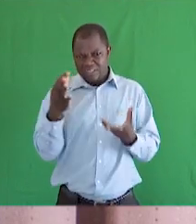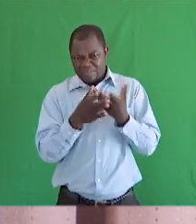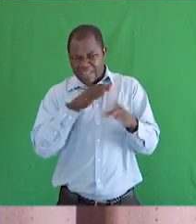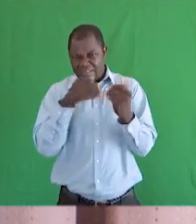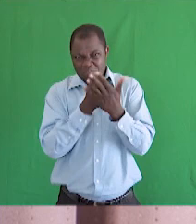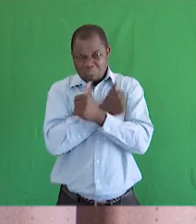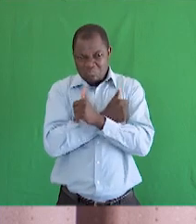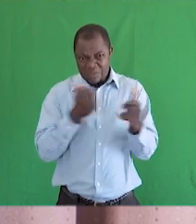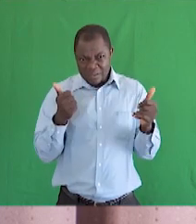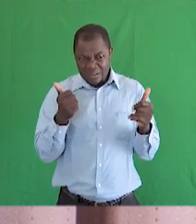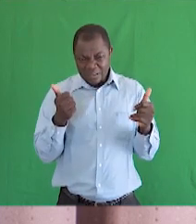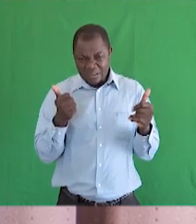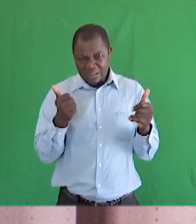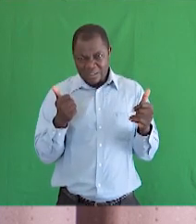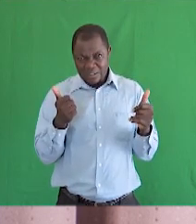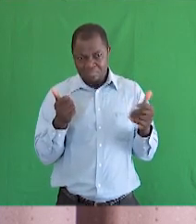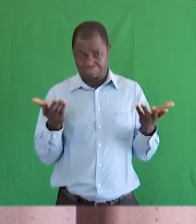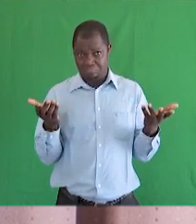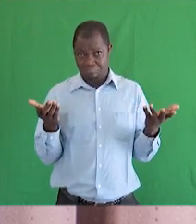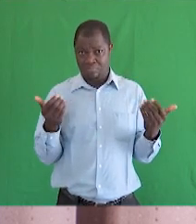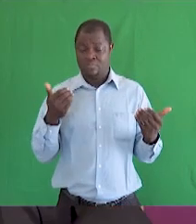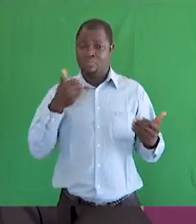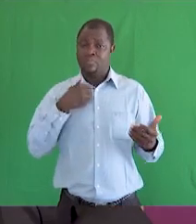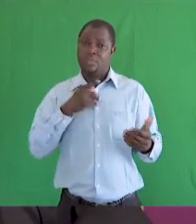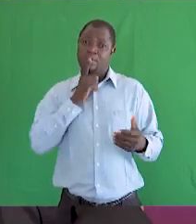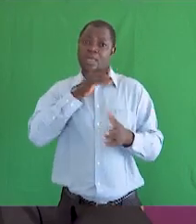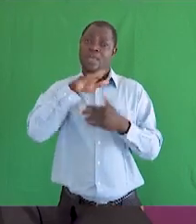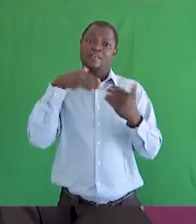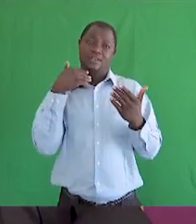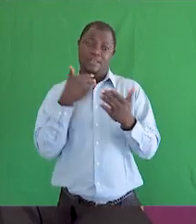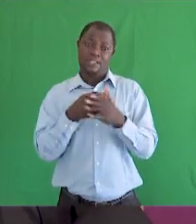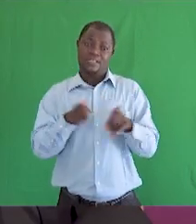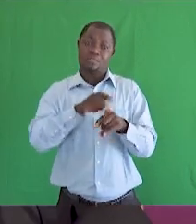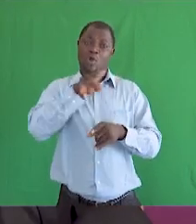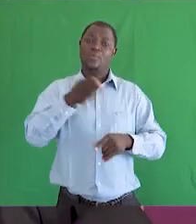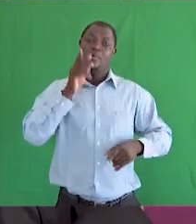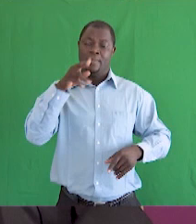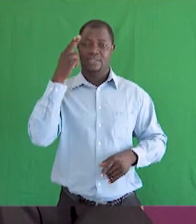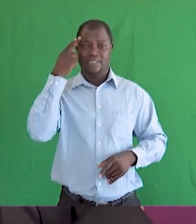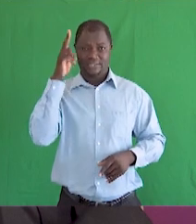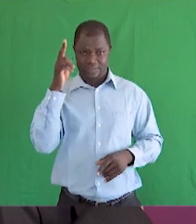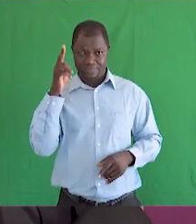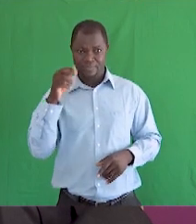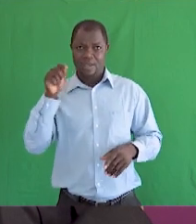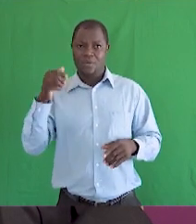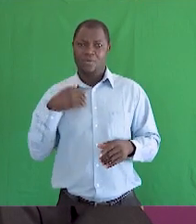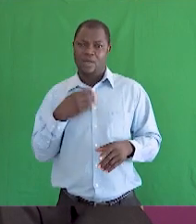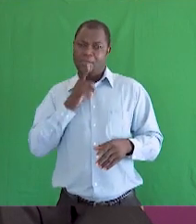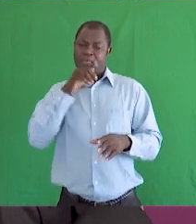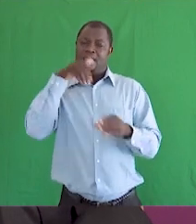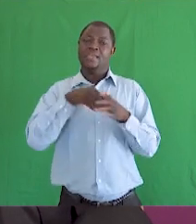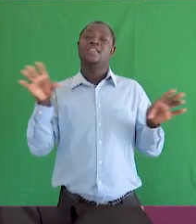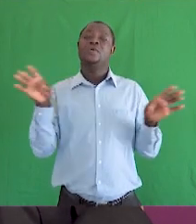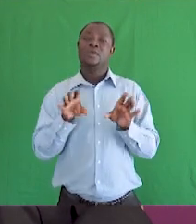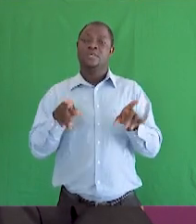kudilaiti. Kati chingo peta damare utano. Tandino yumba kutiba diwa atari vari nzukwisisa. Ndiso so. Lega iti ndi kudamare kumabasa Mai